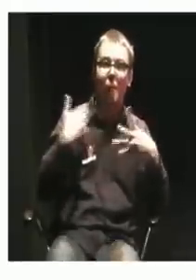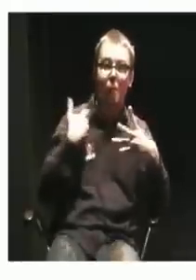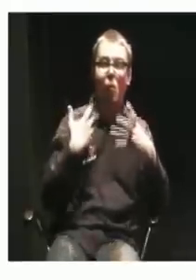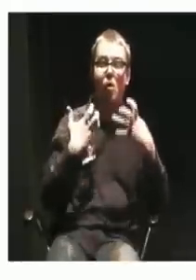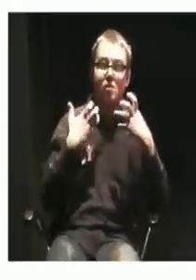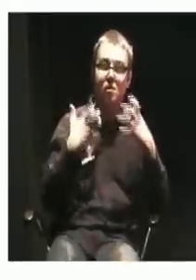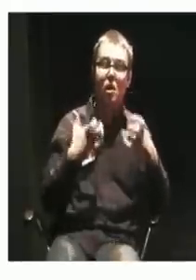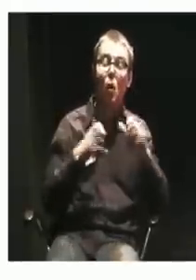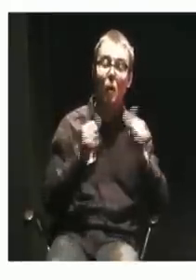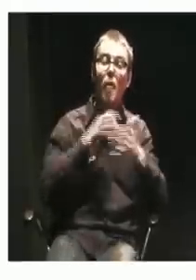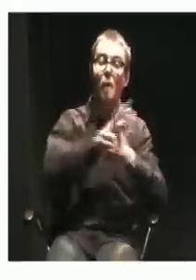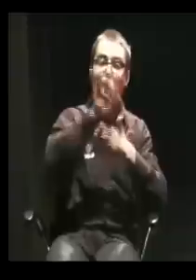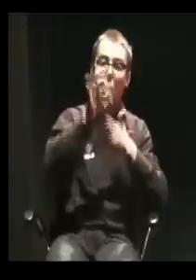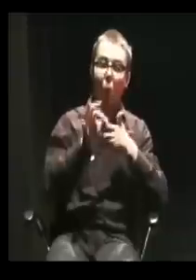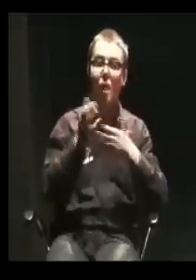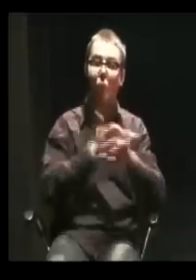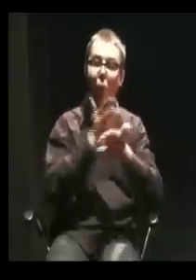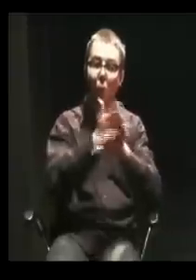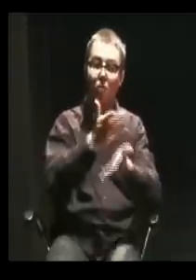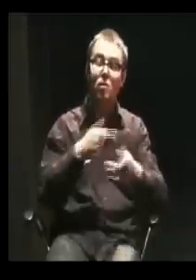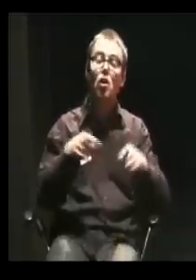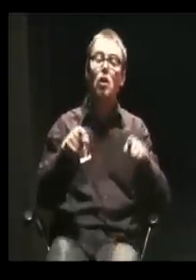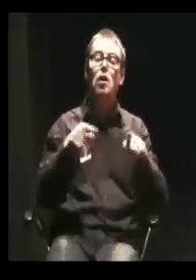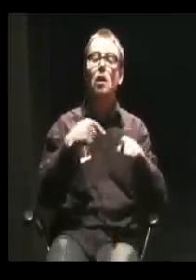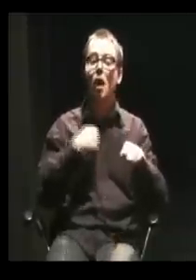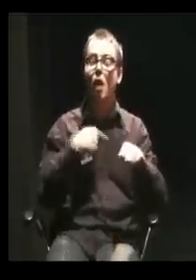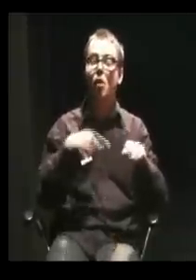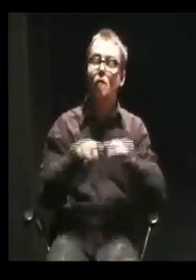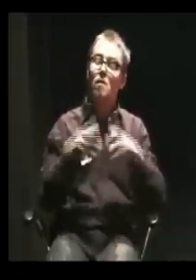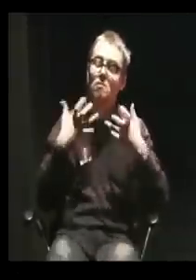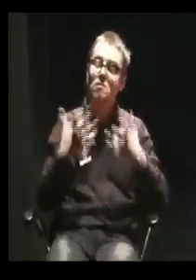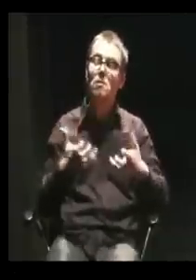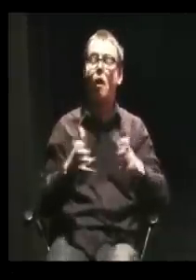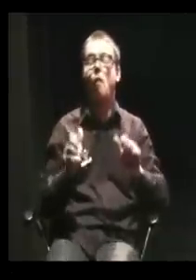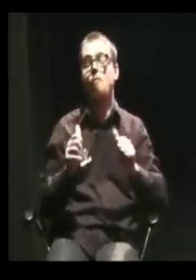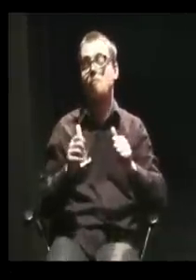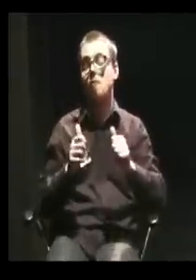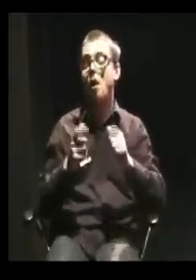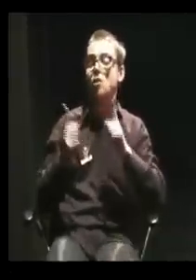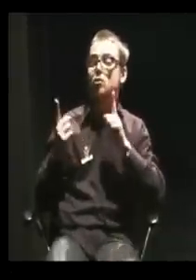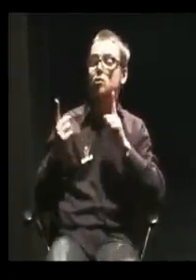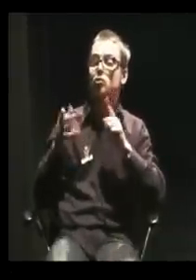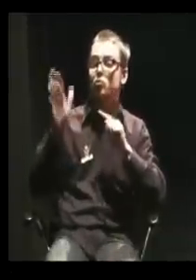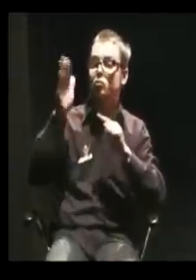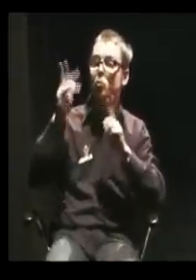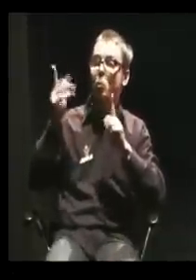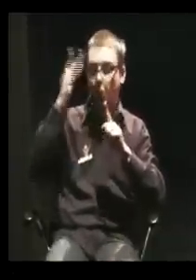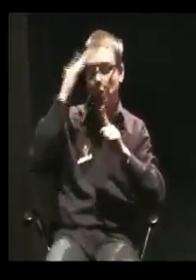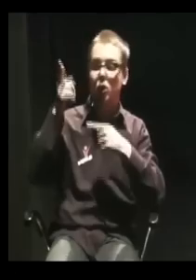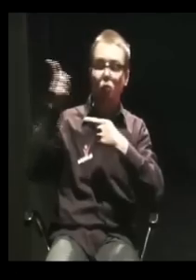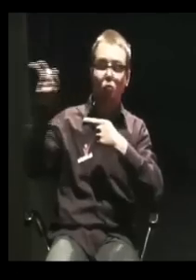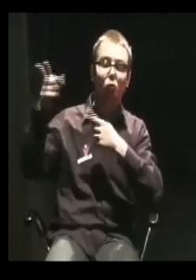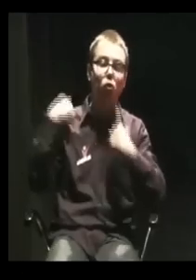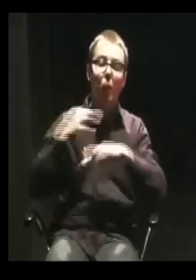projekt spotkaniem z międzynarodową gwiazdą, która również walczy o równouprawnienie. Wymyśliłem sobie, że będzie to Lady Gaga. Wszyscy mówili, że nie jest to